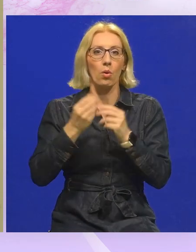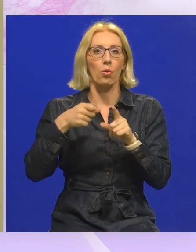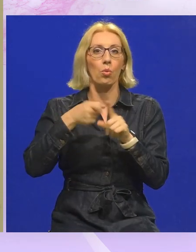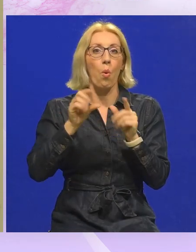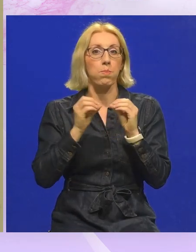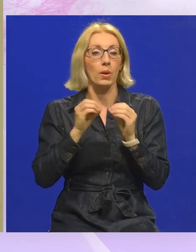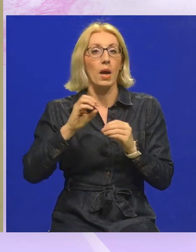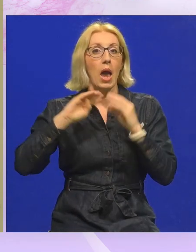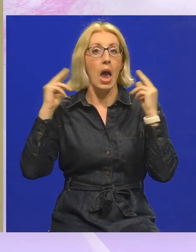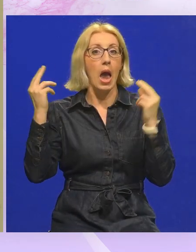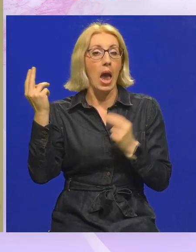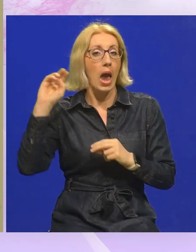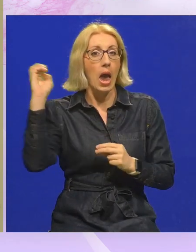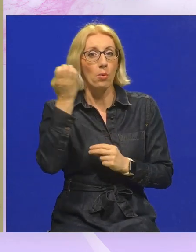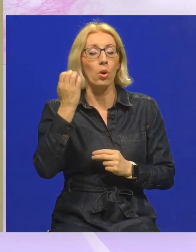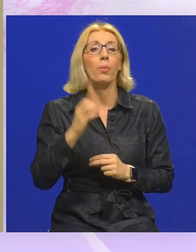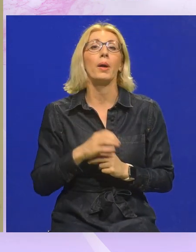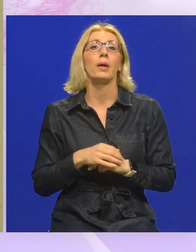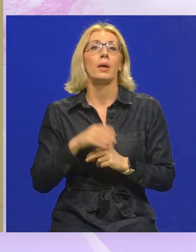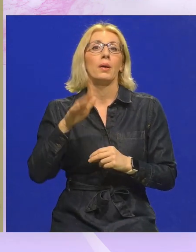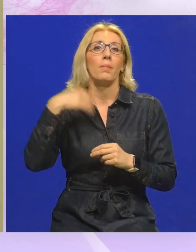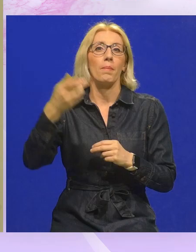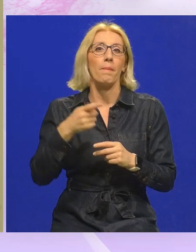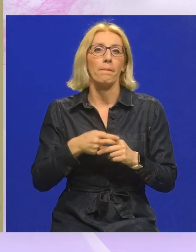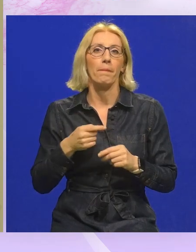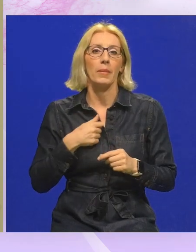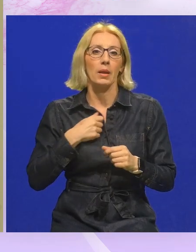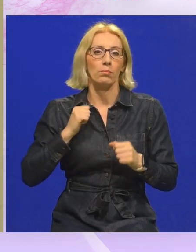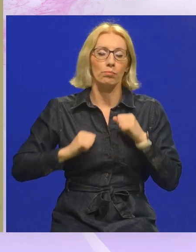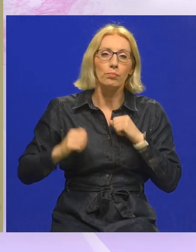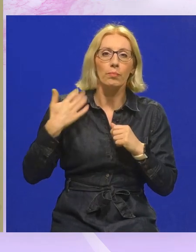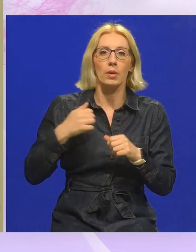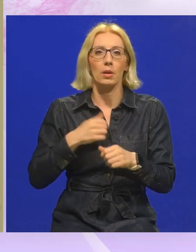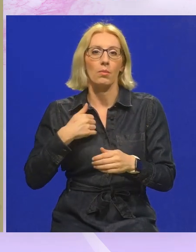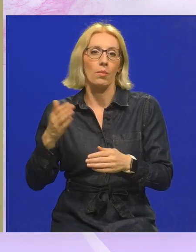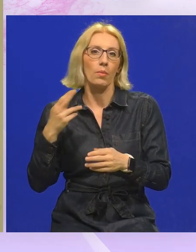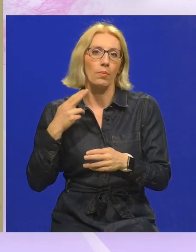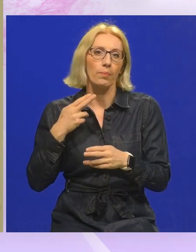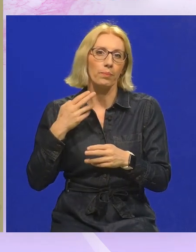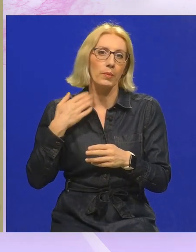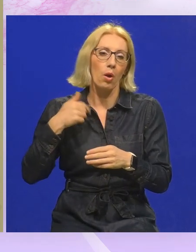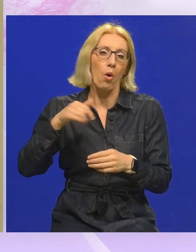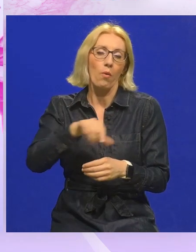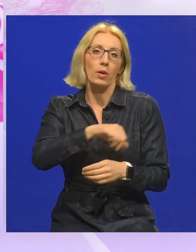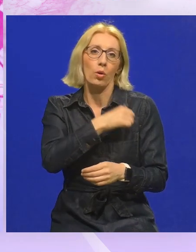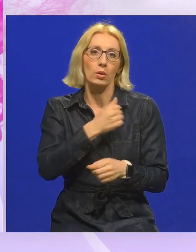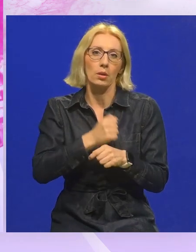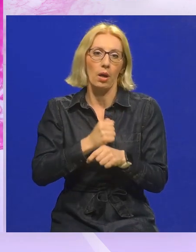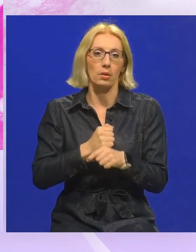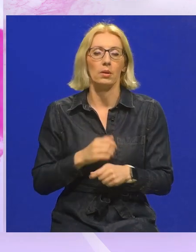ćemo moći pokazati opet da sav taj naš trud za koji smo radili ove godine.